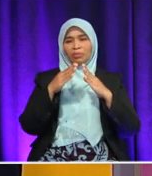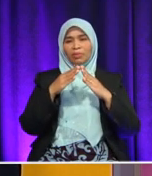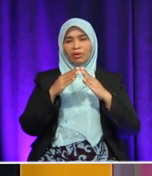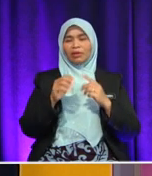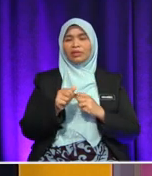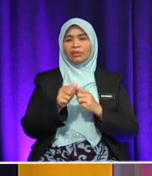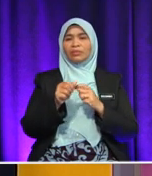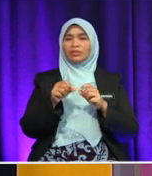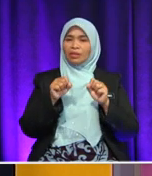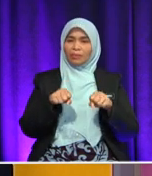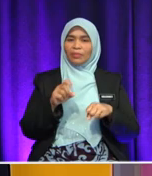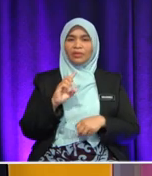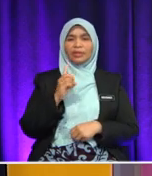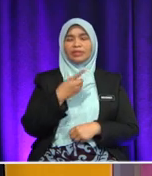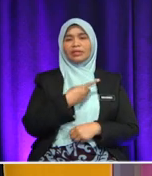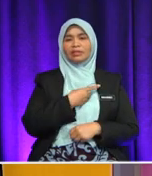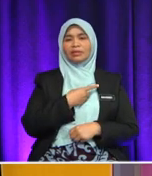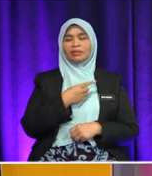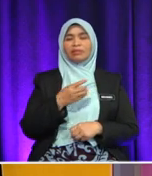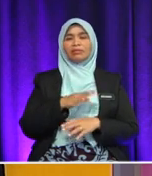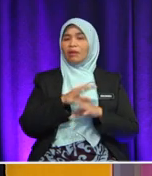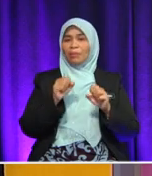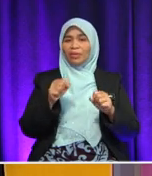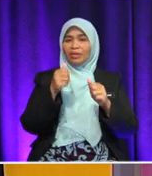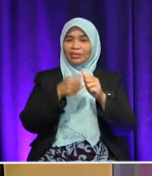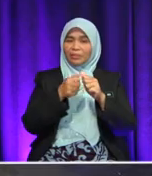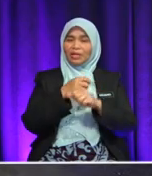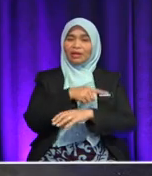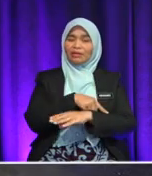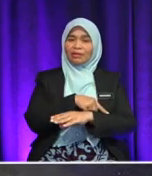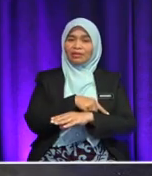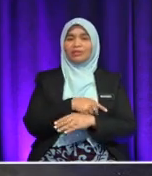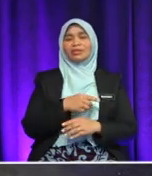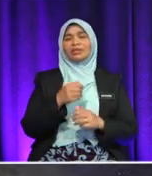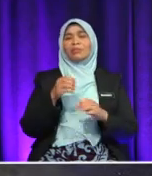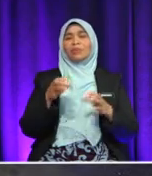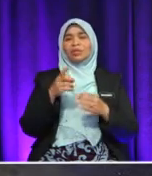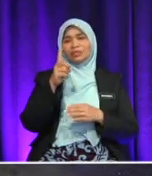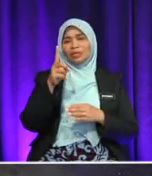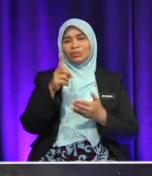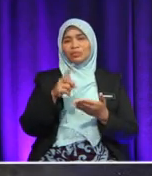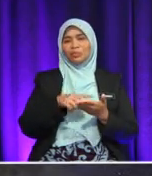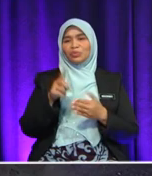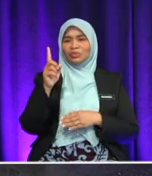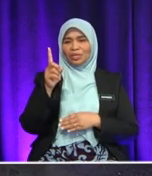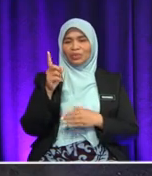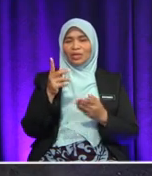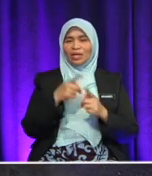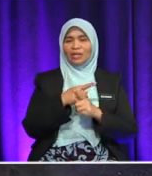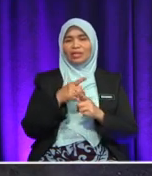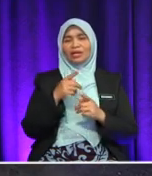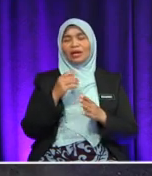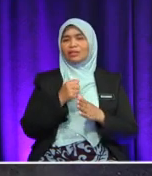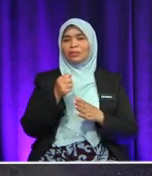tak dapat sekali terdapat tiga hari apa tadi sekali seumur sekali seumur hidup